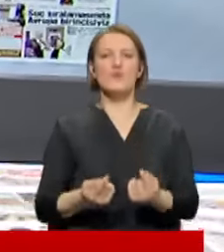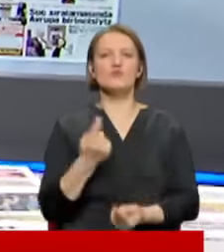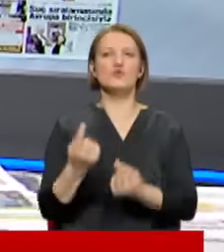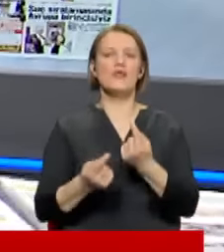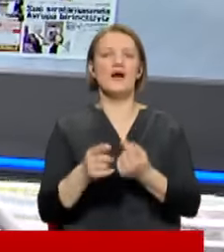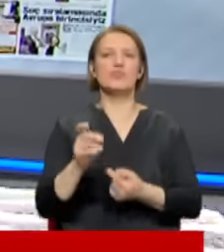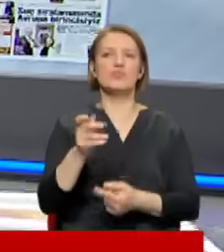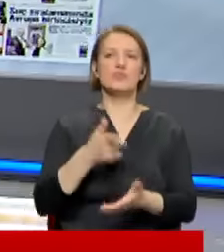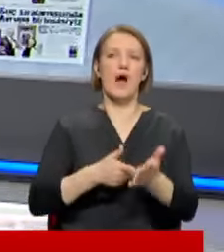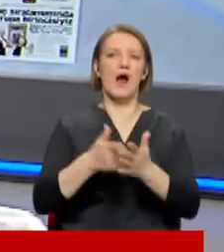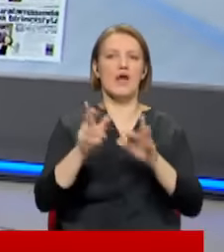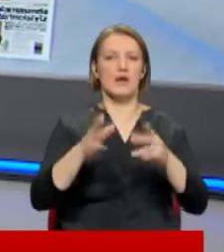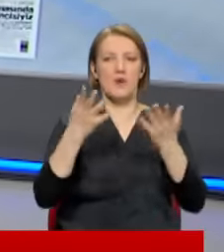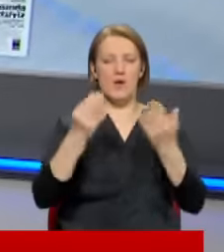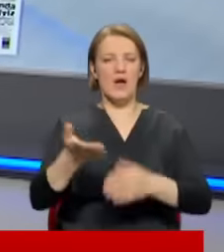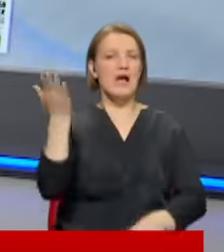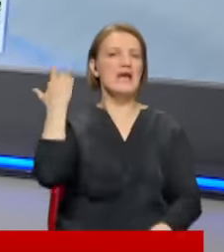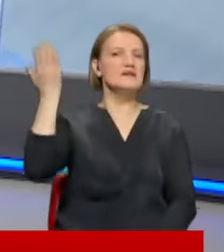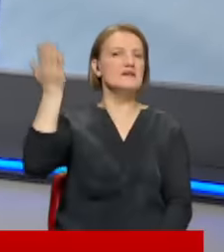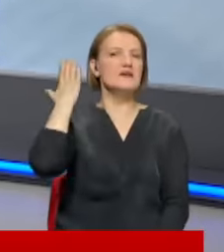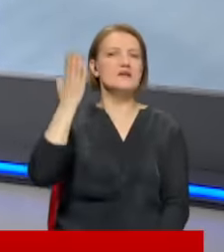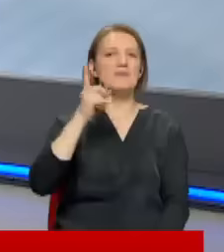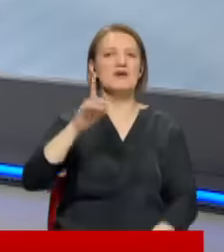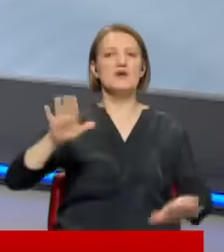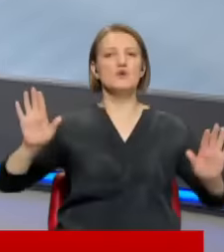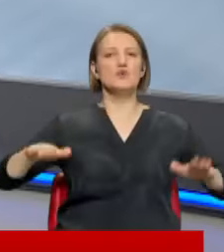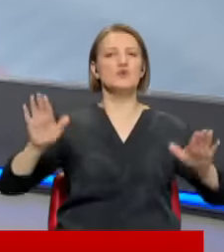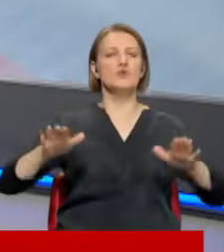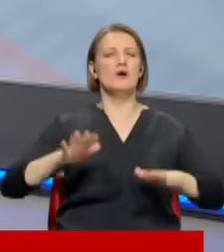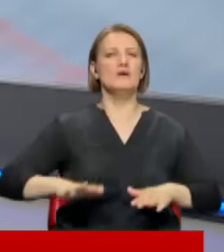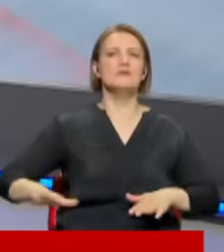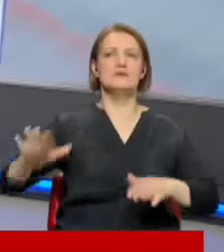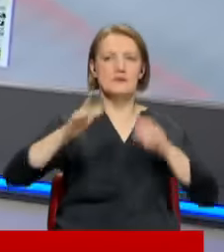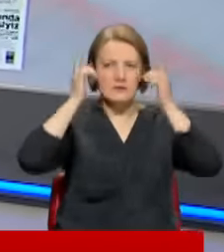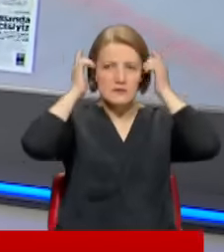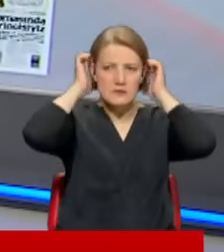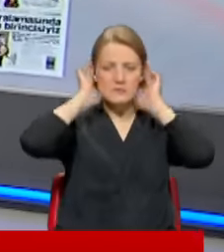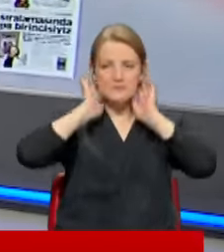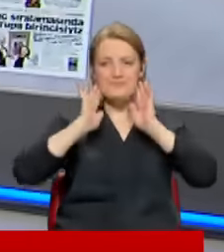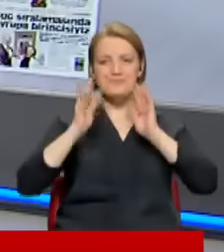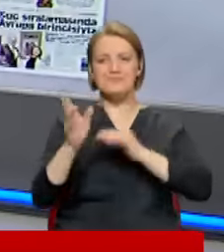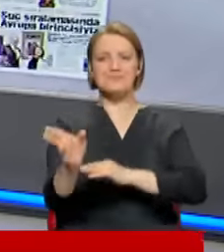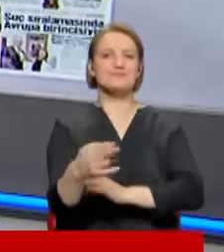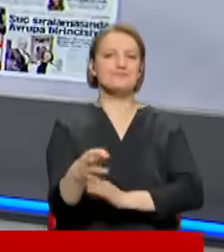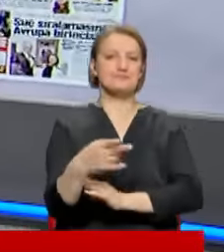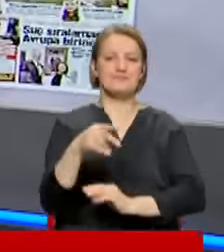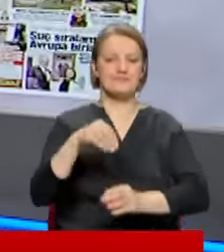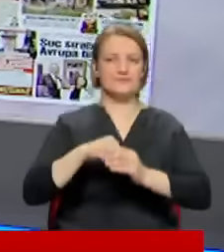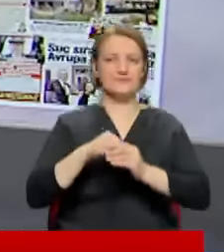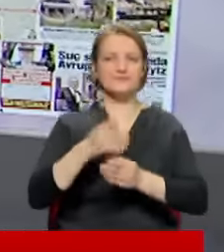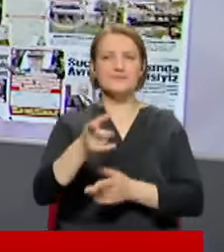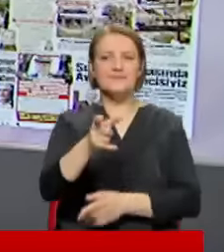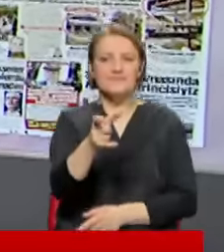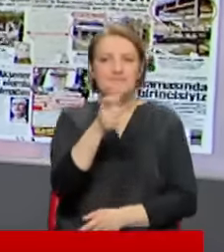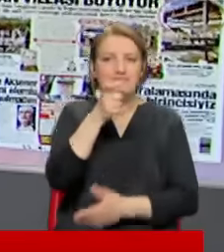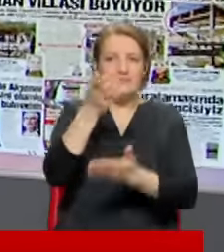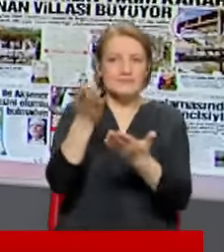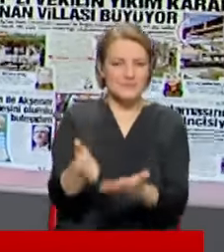tarlası haline geldi. Eskiden bir kuş cennetiydi burası. Hatta balıkçılar için bir geçim